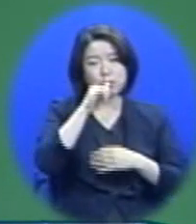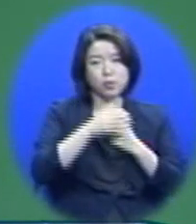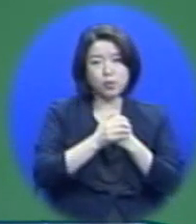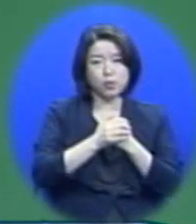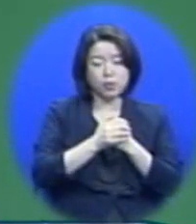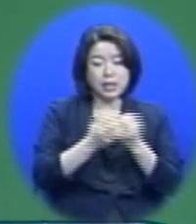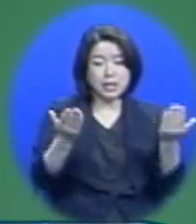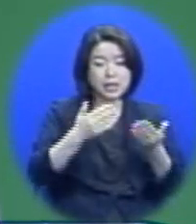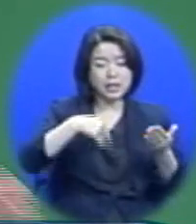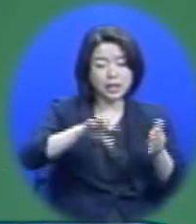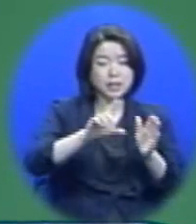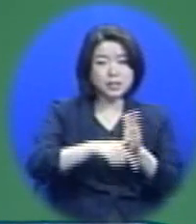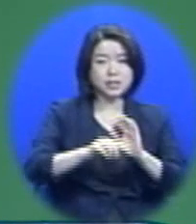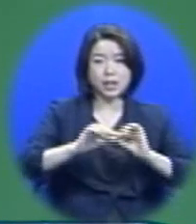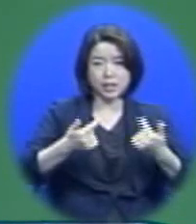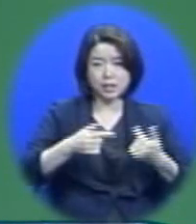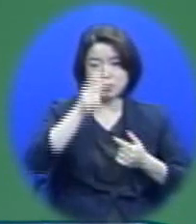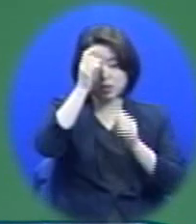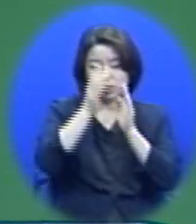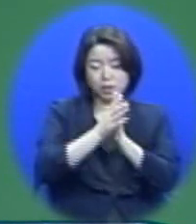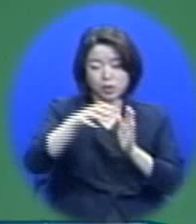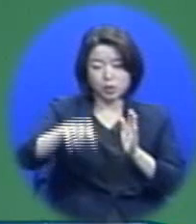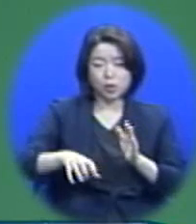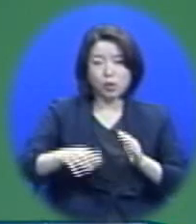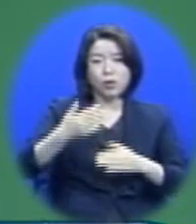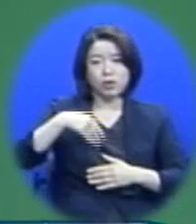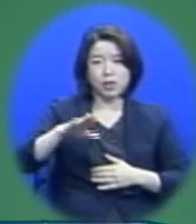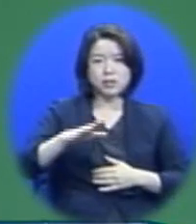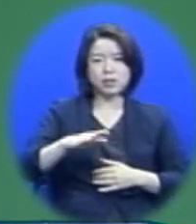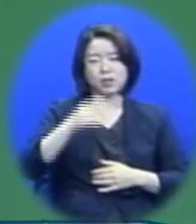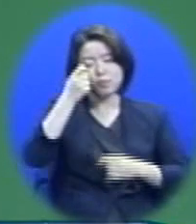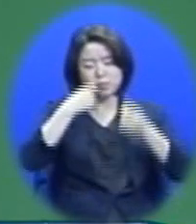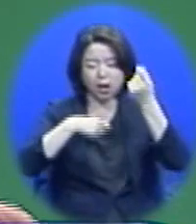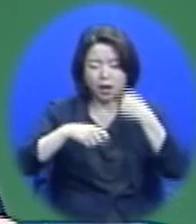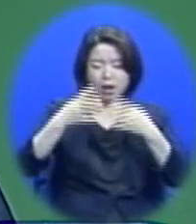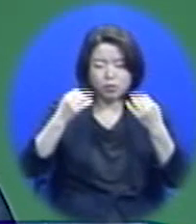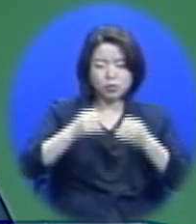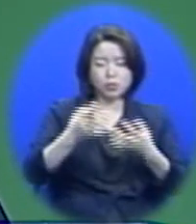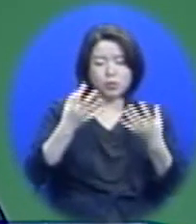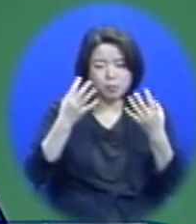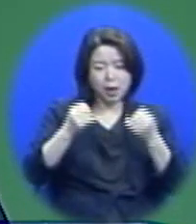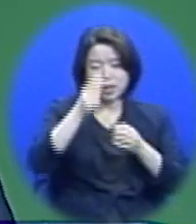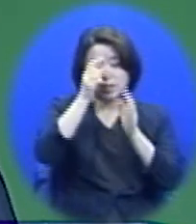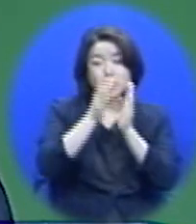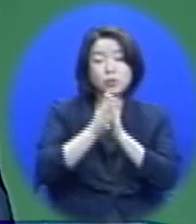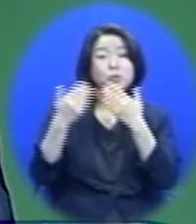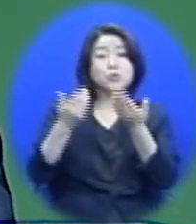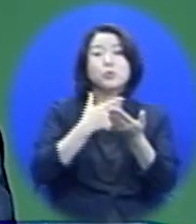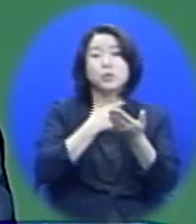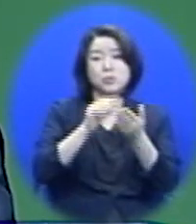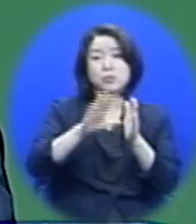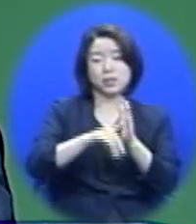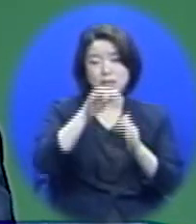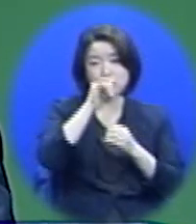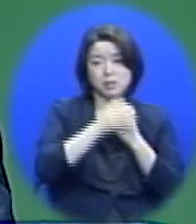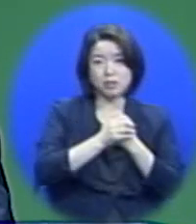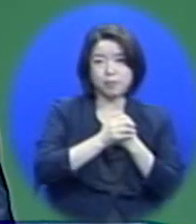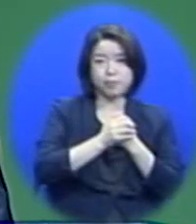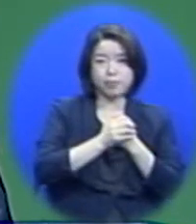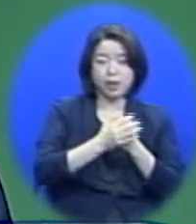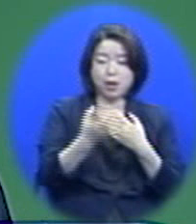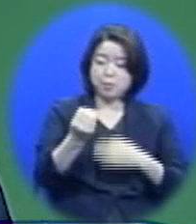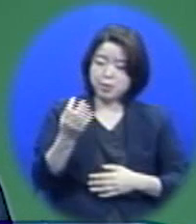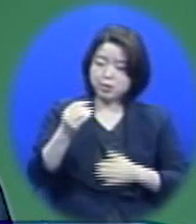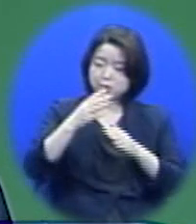당장이라도 기도원에 올라가서 실컷 울면서 기도하고 싶었던 적이 여러 번 있었습니다. 몇 년 동안 안 나가던 금요